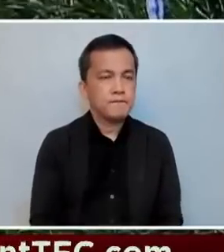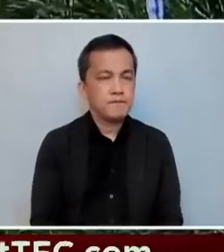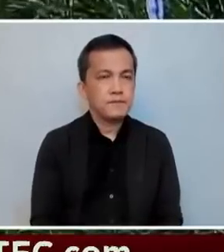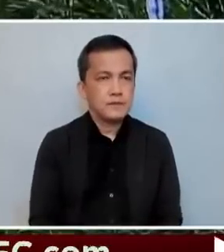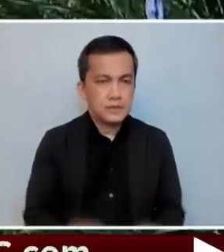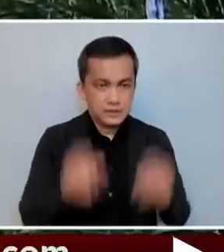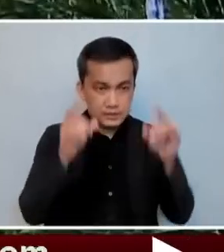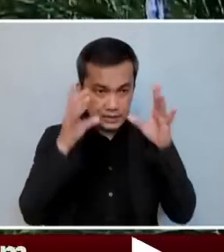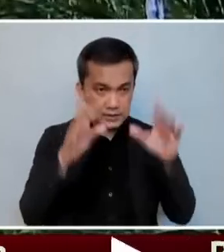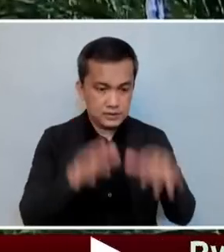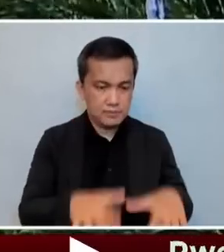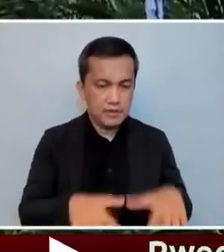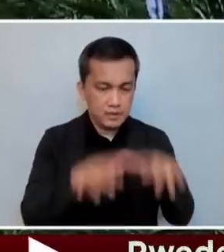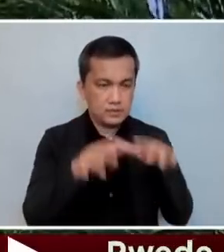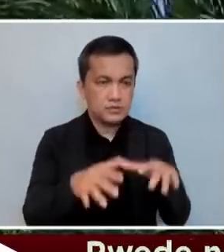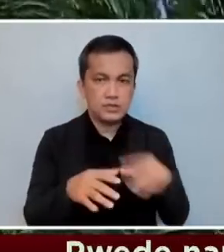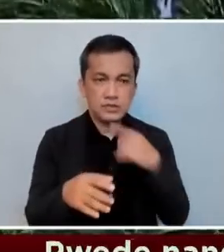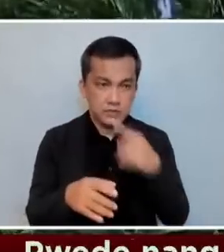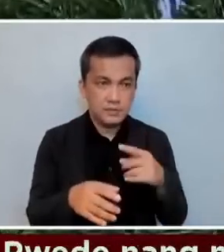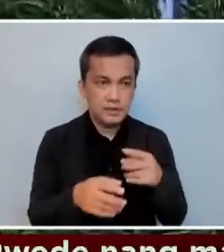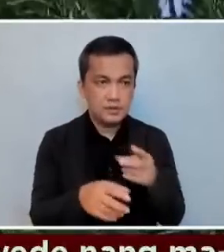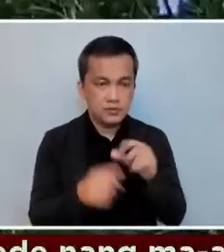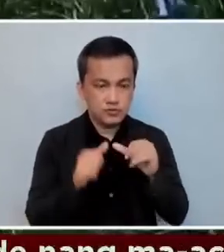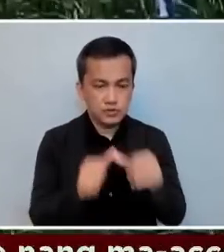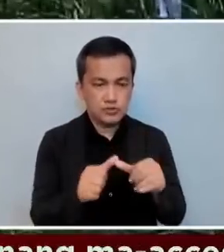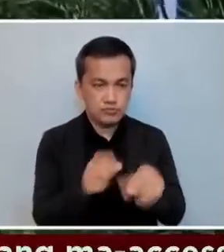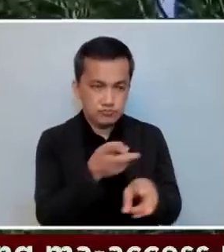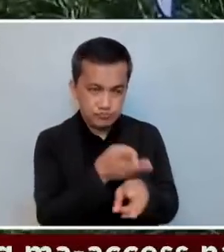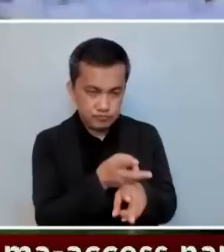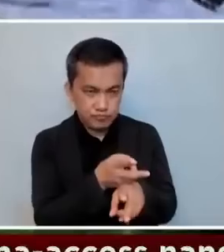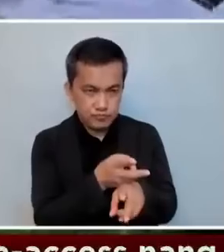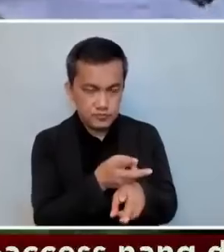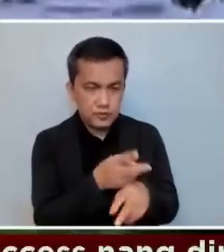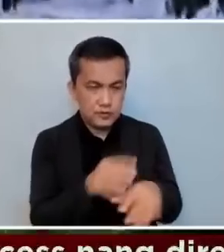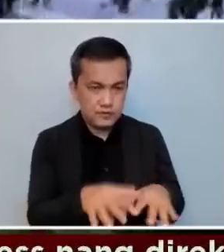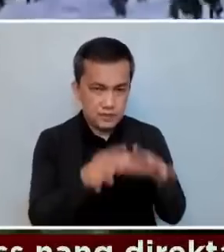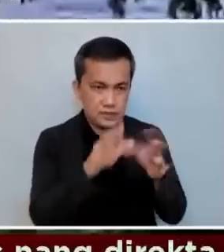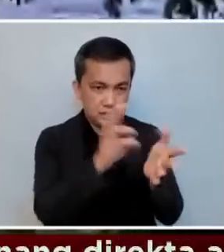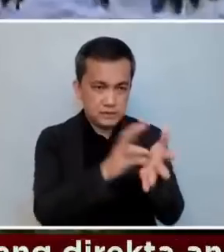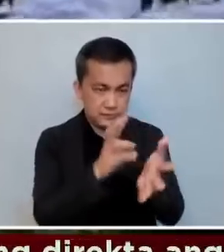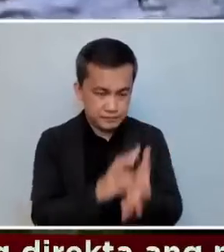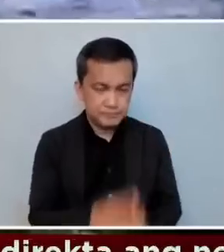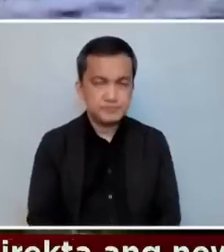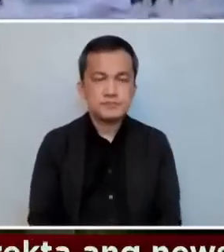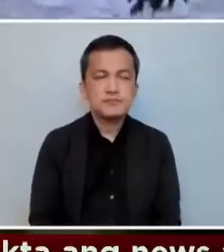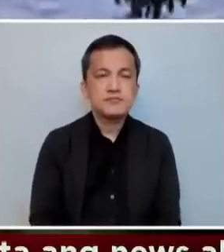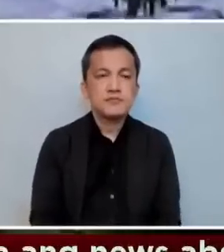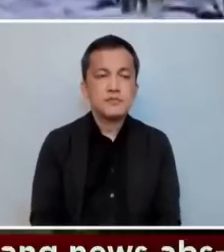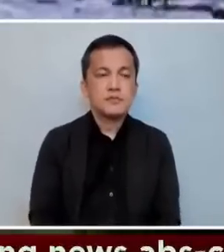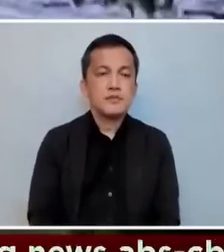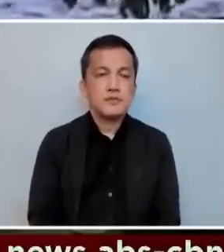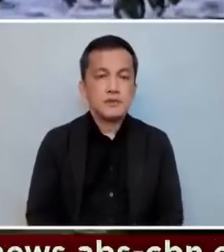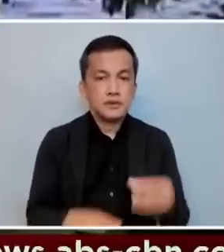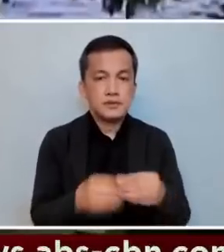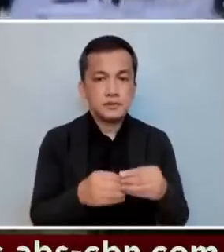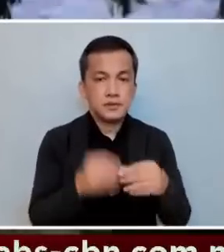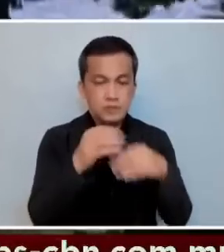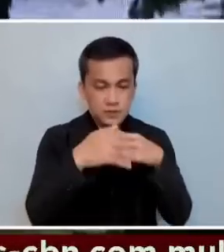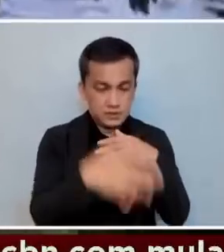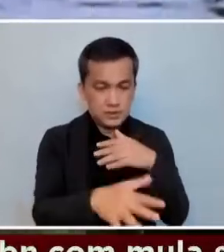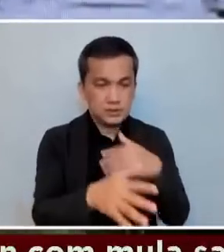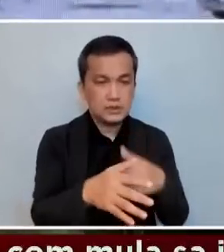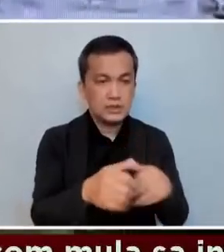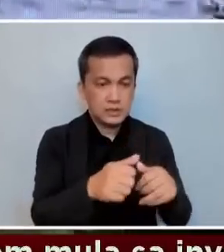baha. Kaya nga sabi nila, continuous ang monitoring nila, Alvin, doon sa mga flood-prone areas. And again, Alvin, pati yung mga landslide-prone areas, no,